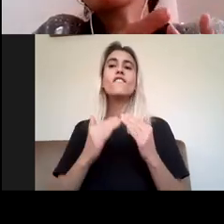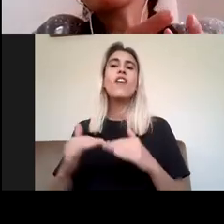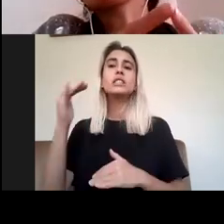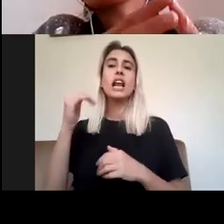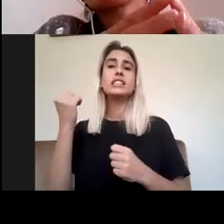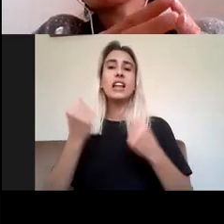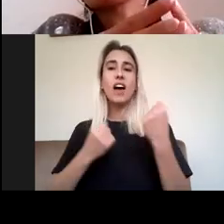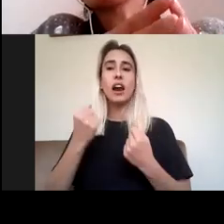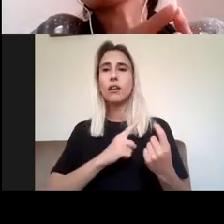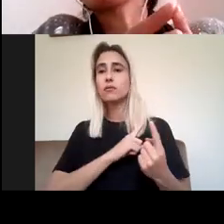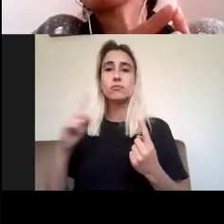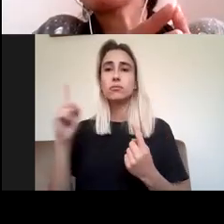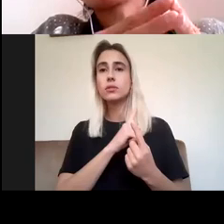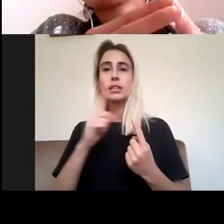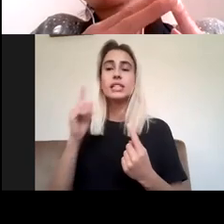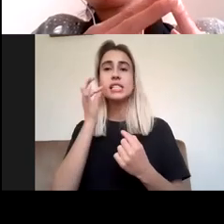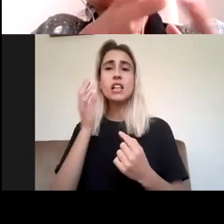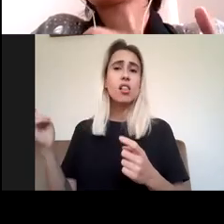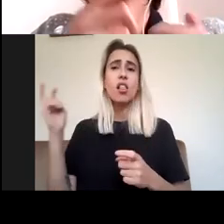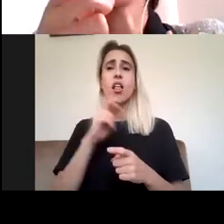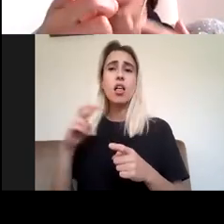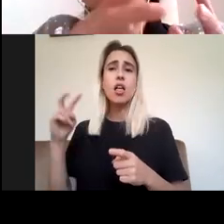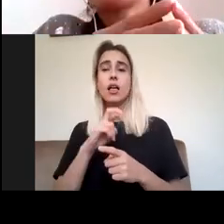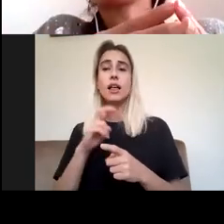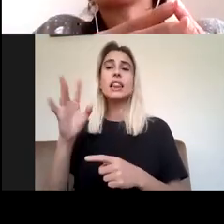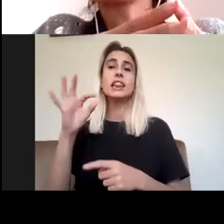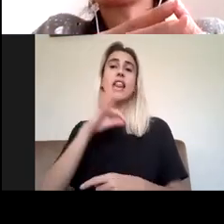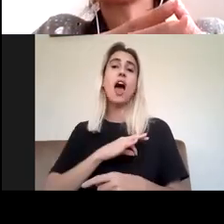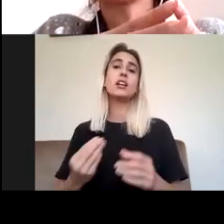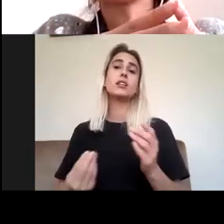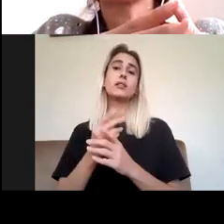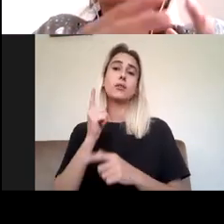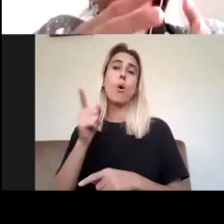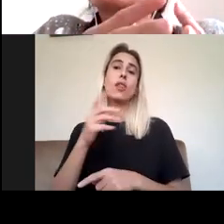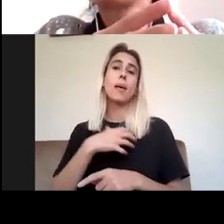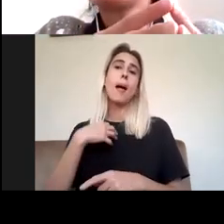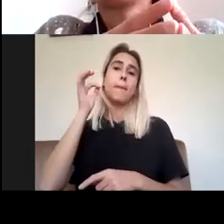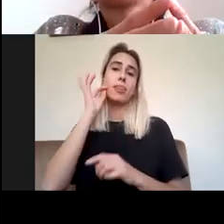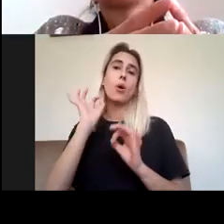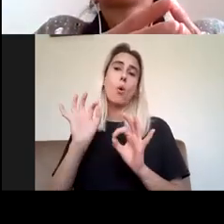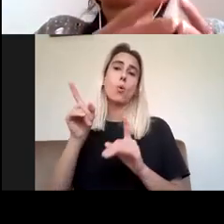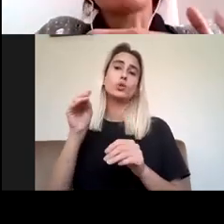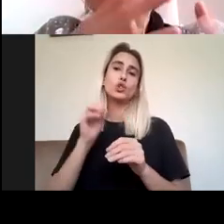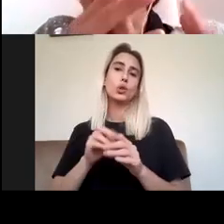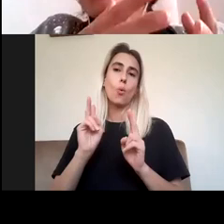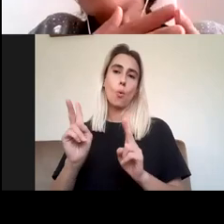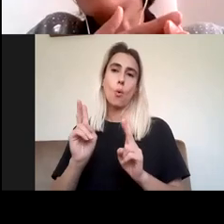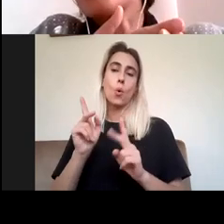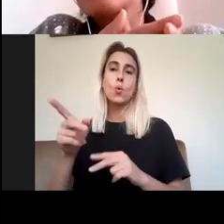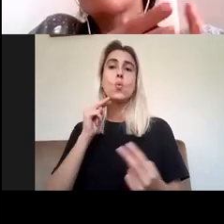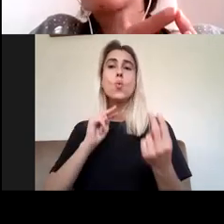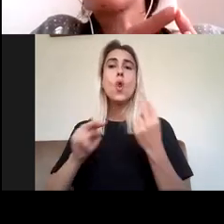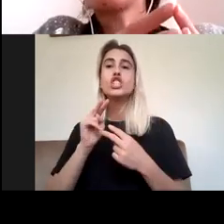mekik sefer yapıp çok fazla insan alarak kâra geçiyor. Yani temelde mantık şudur onlarda. Ulaşım